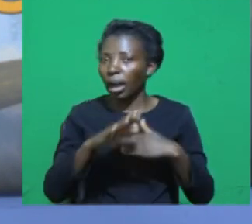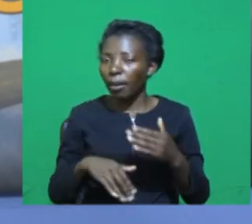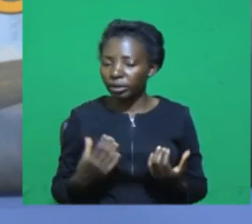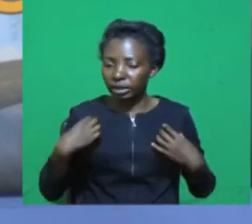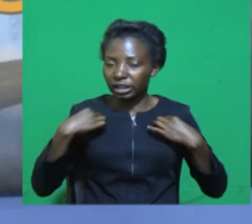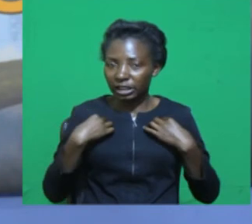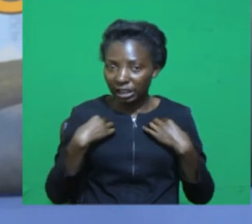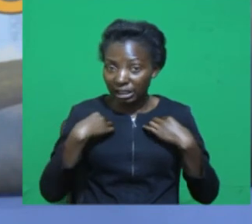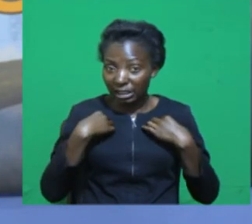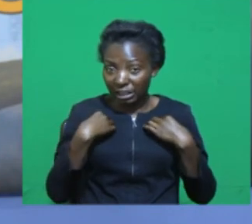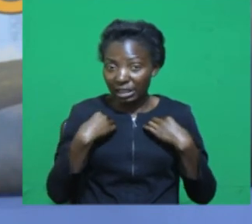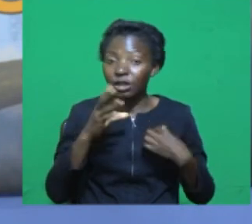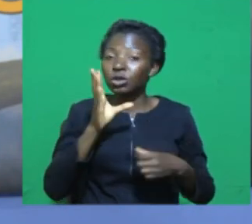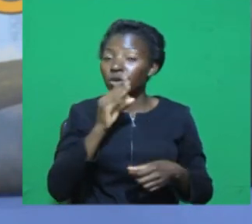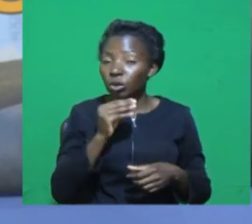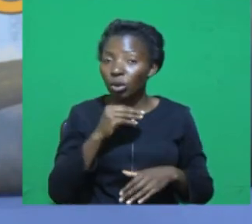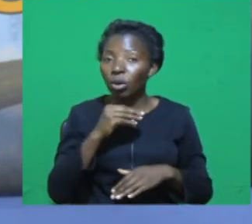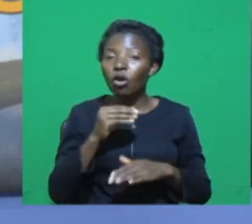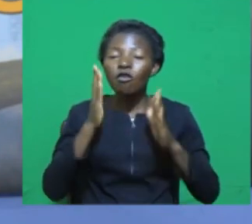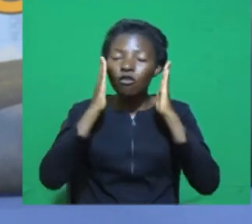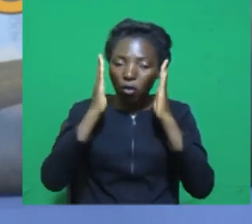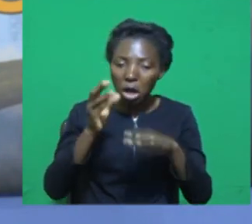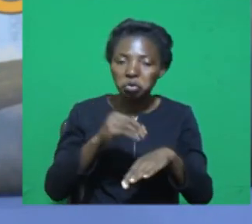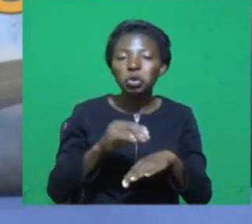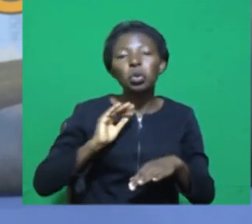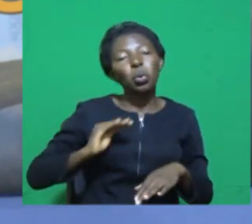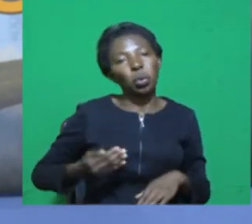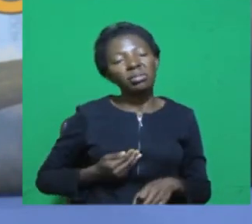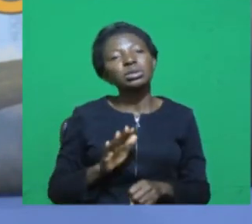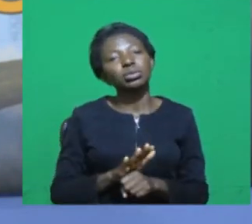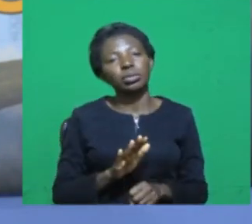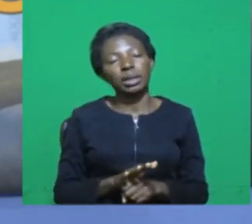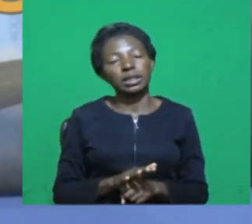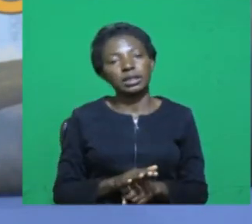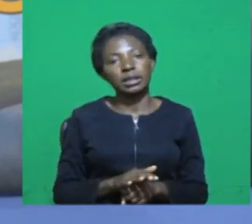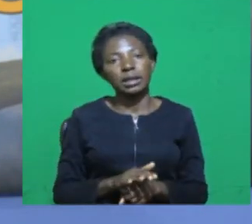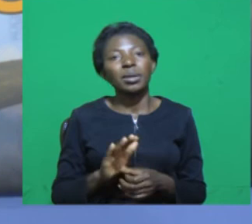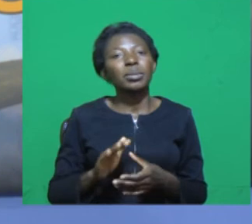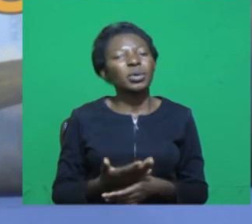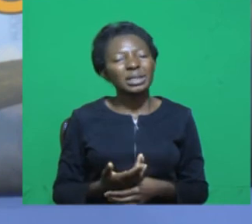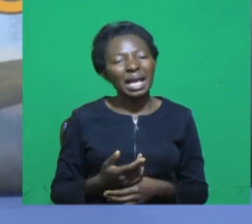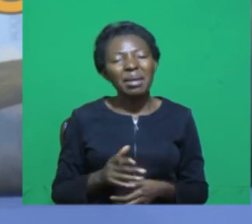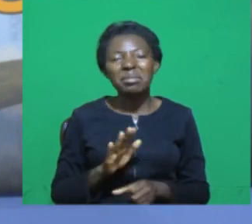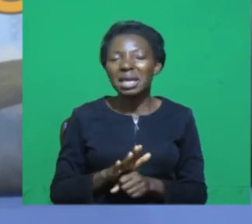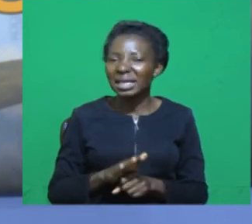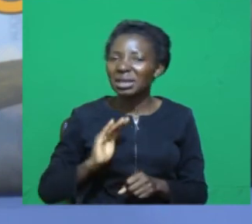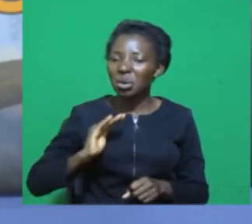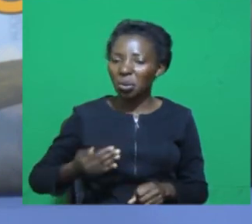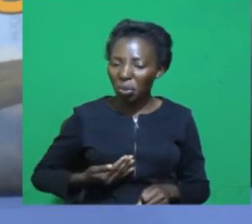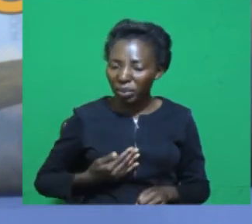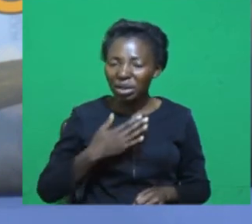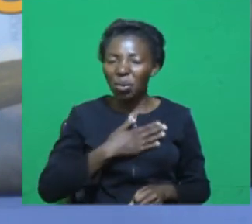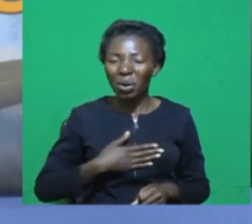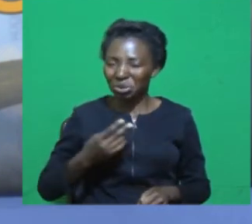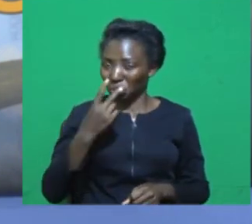yekupfeka mubhaibheri, bhaibheri rinoita kunge riri kungotsomanisa vanhukadzi. Ndofunga ndokunenge kune weakness yakanyanya yekuda